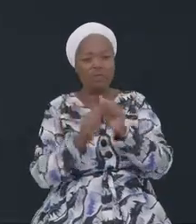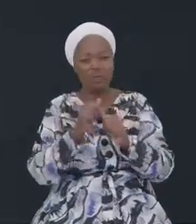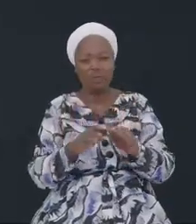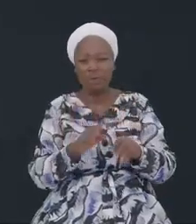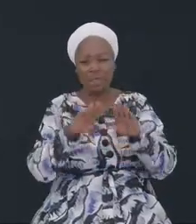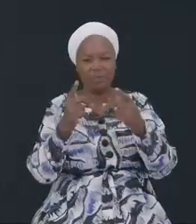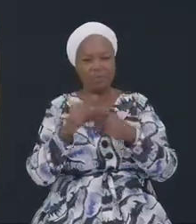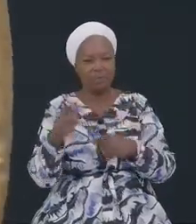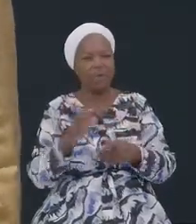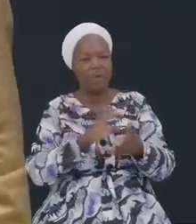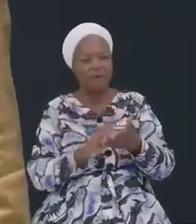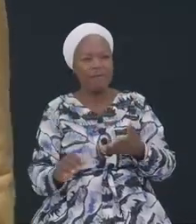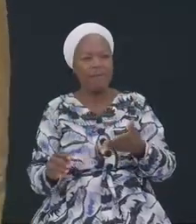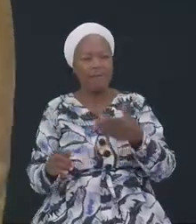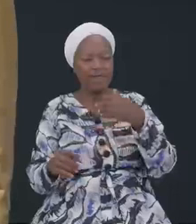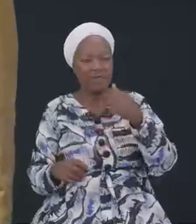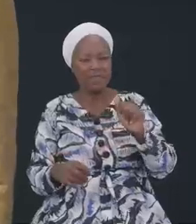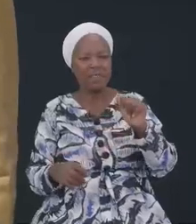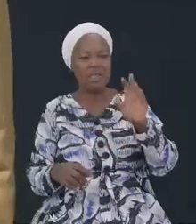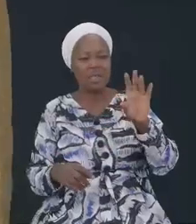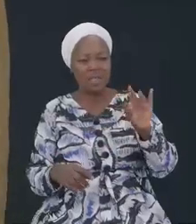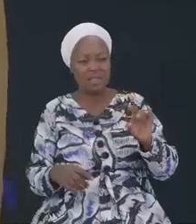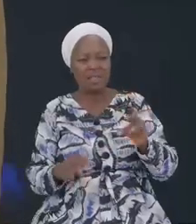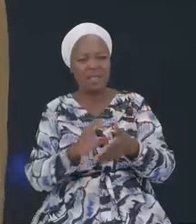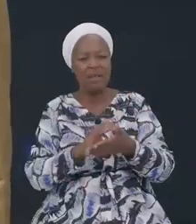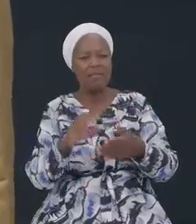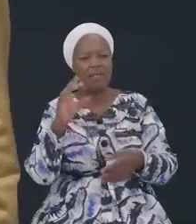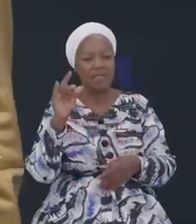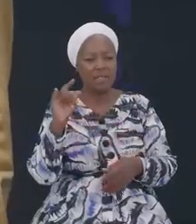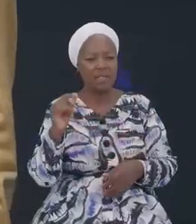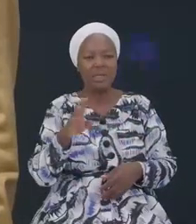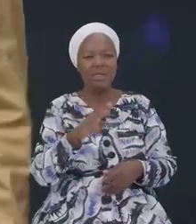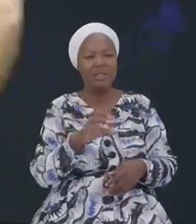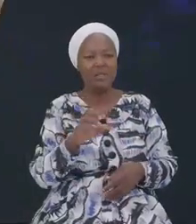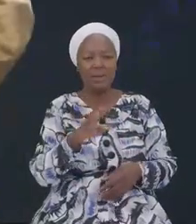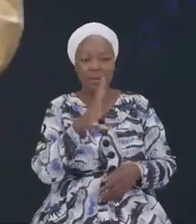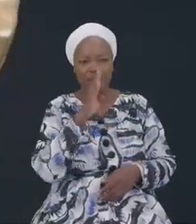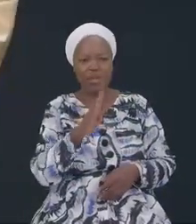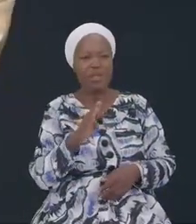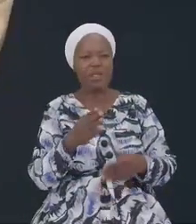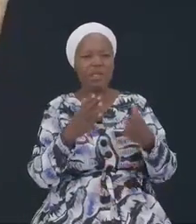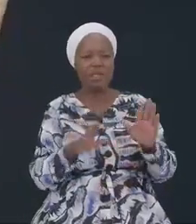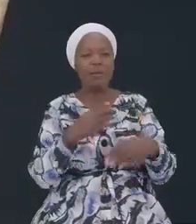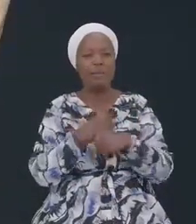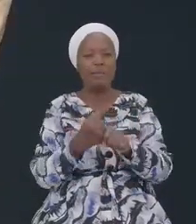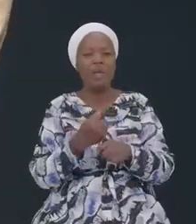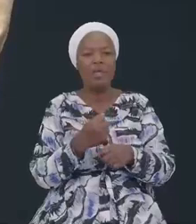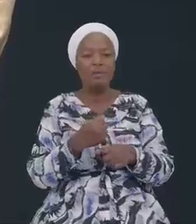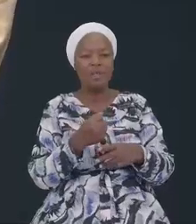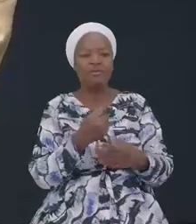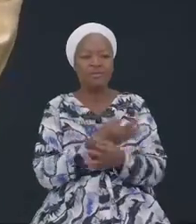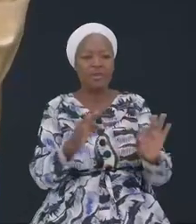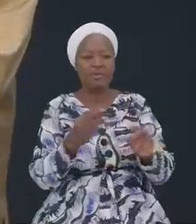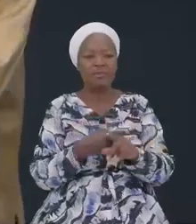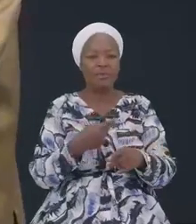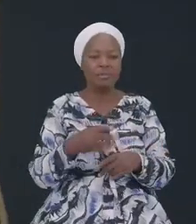été instruit. Verset 18. Ayant été affranchi du péché, vous êtes devenu